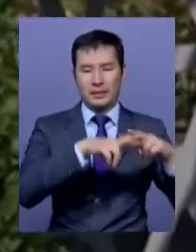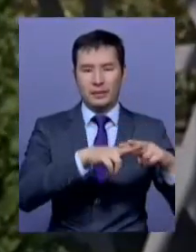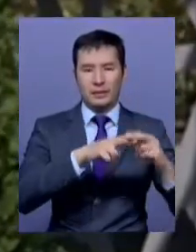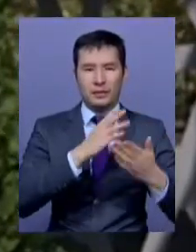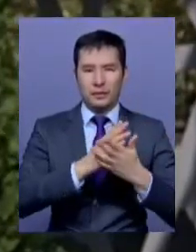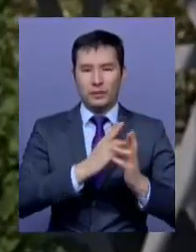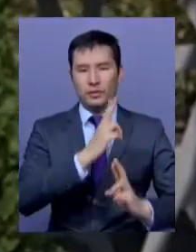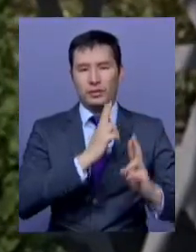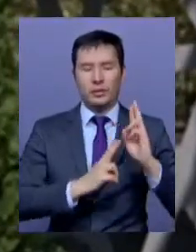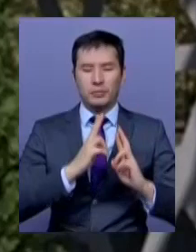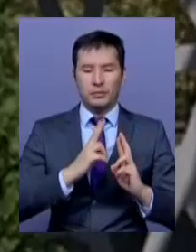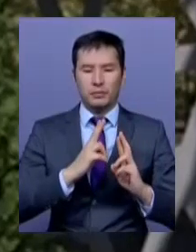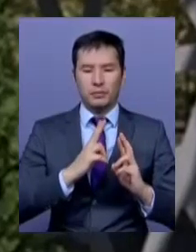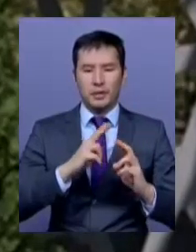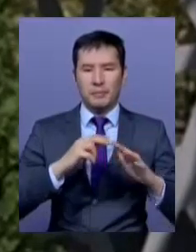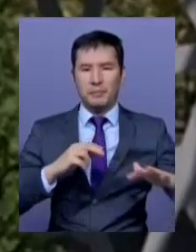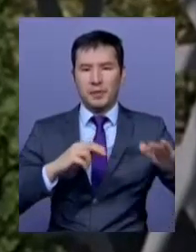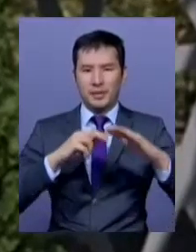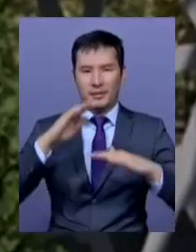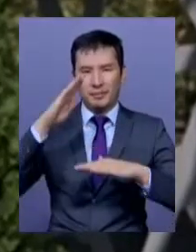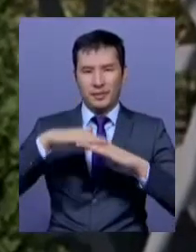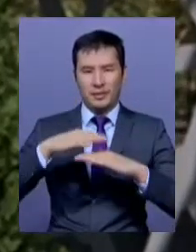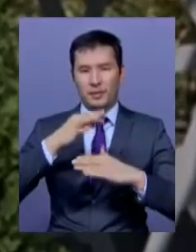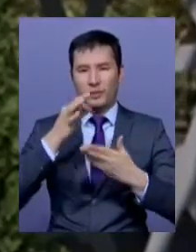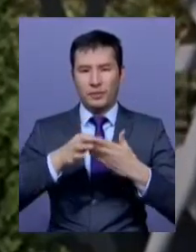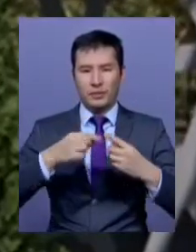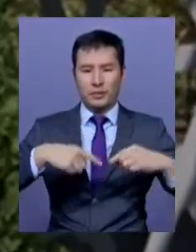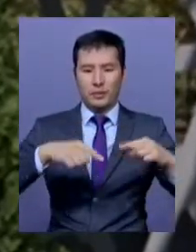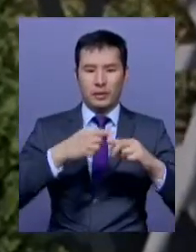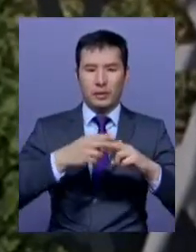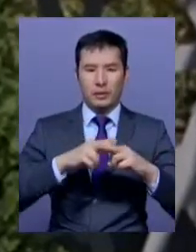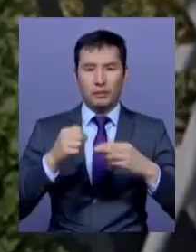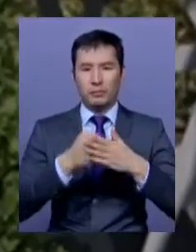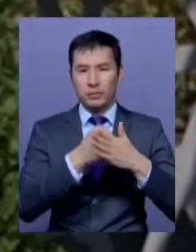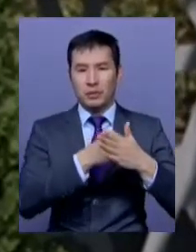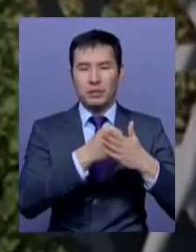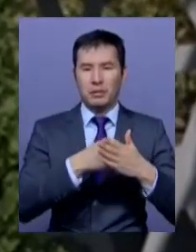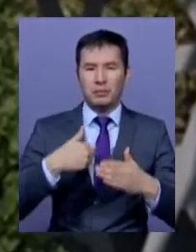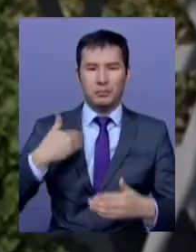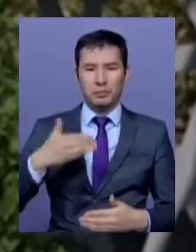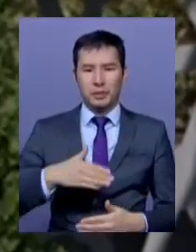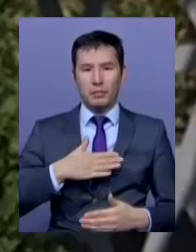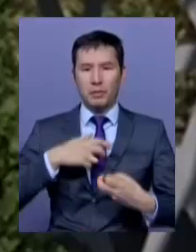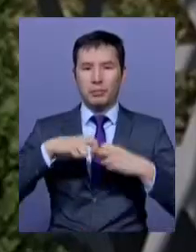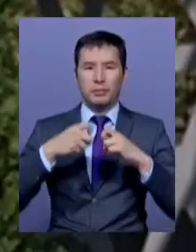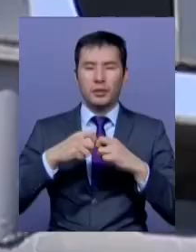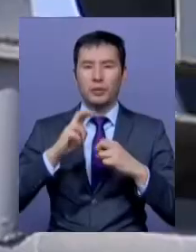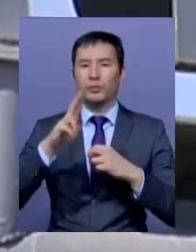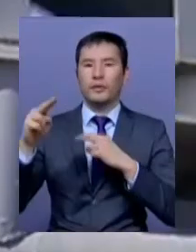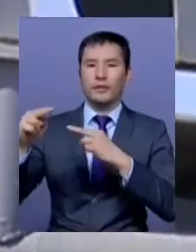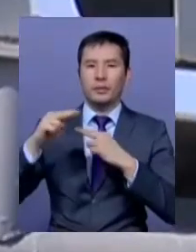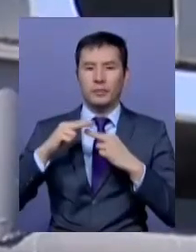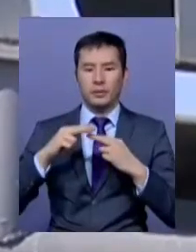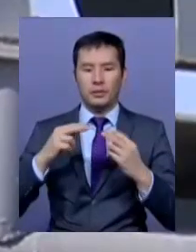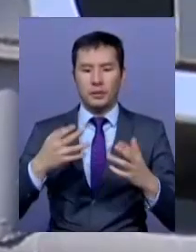уәде бергем. Біз өзіміз жергілікті бюджеттен мынандай көпір жасап береміз халық үшін деп.